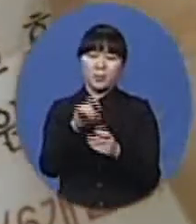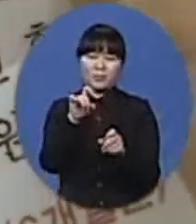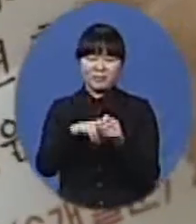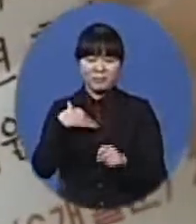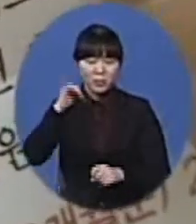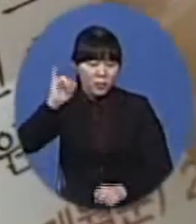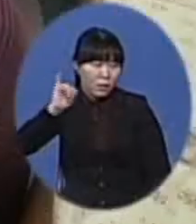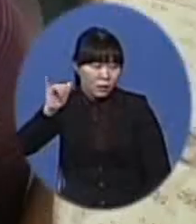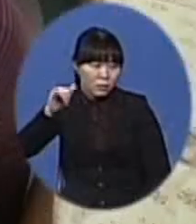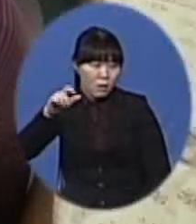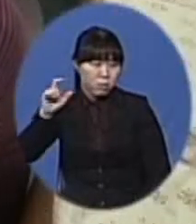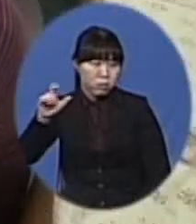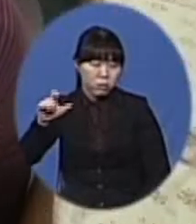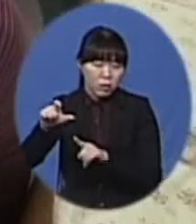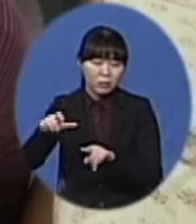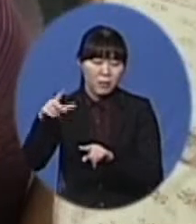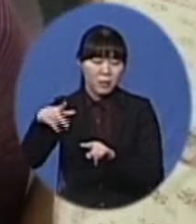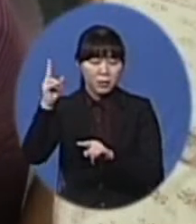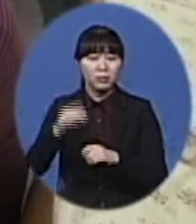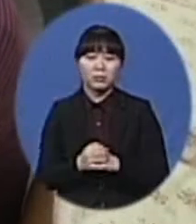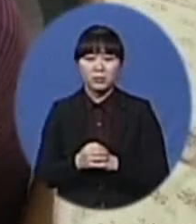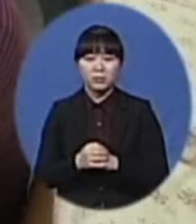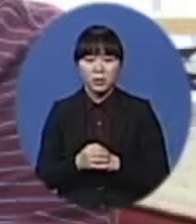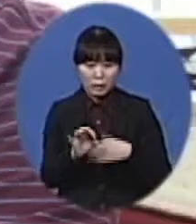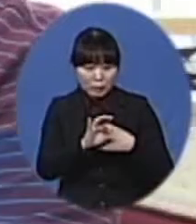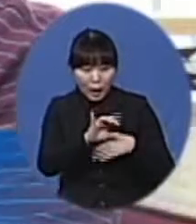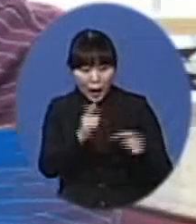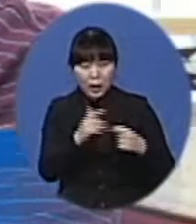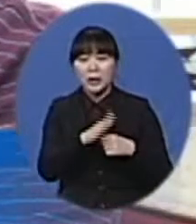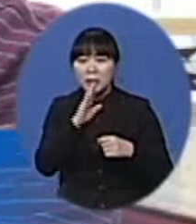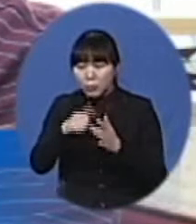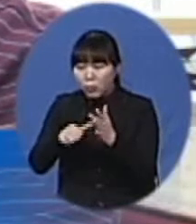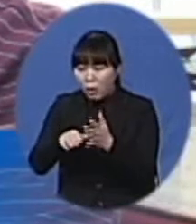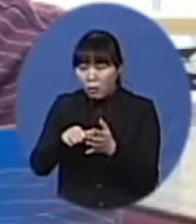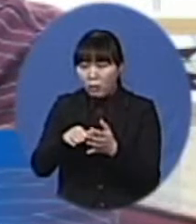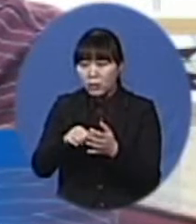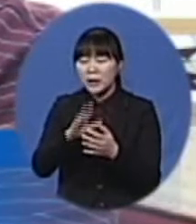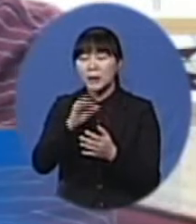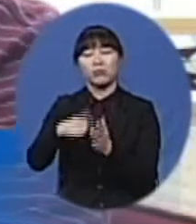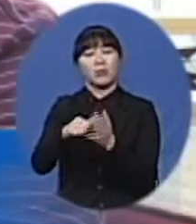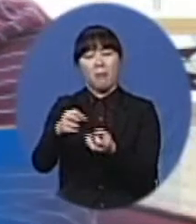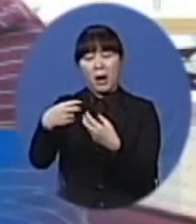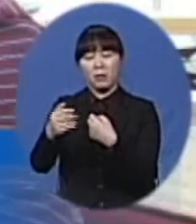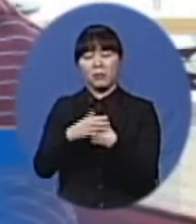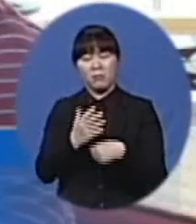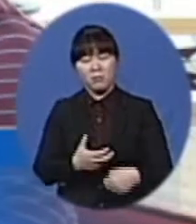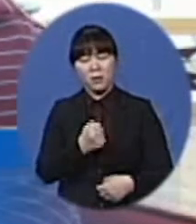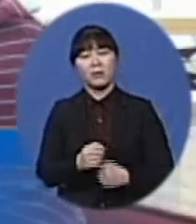전화해도 연락이 두절된 상태입니다. 샘플이 아니고 정품이 왔더라고요. 상품이. 깜짝